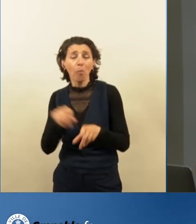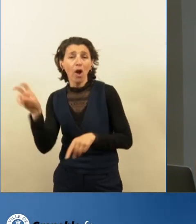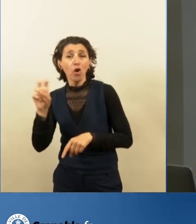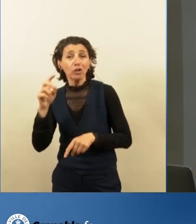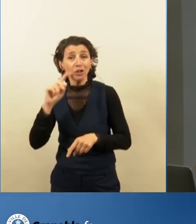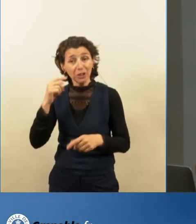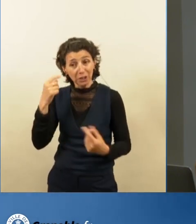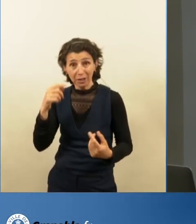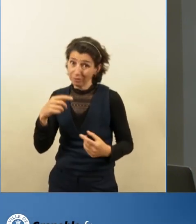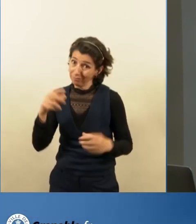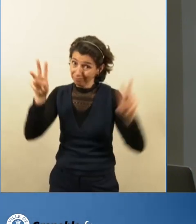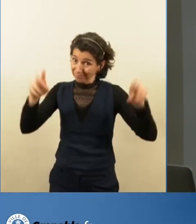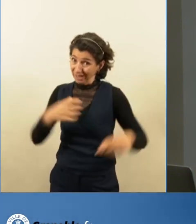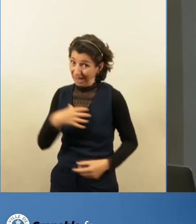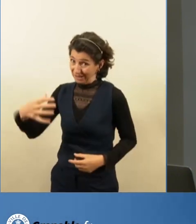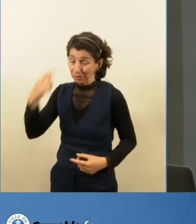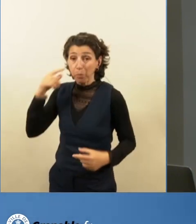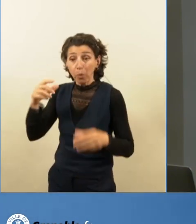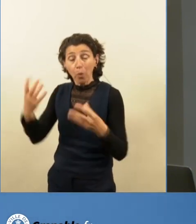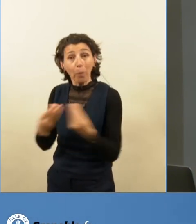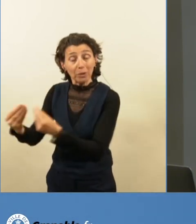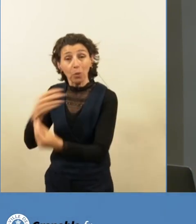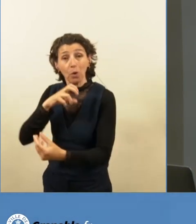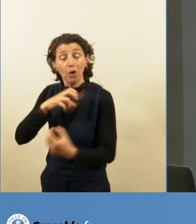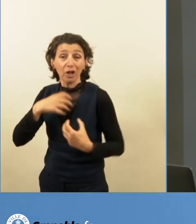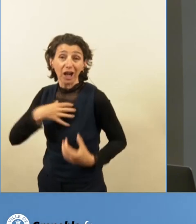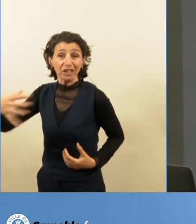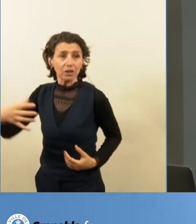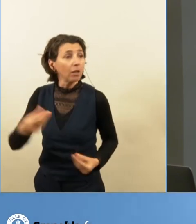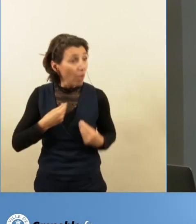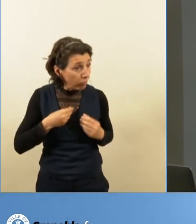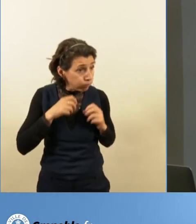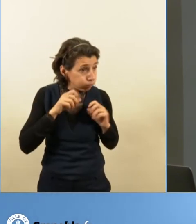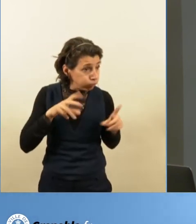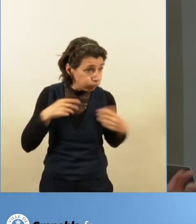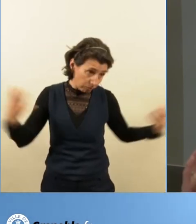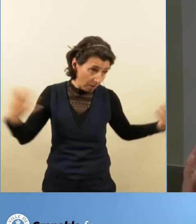riches ça vous fait souffler je suis désolé mais c'est quand même la réalité